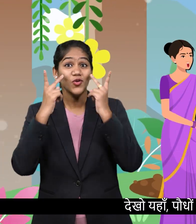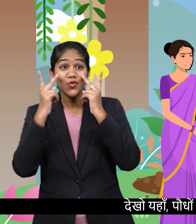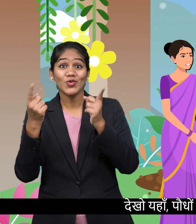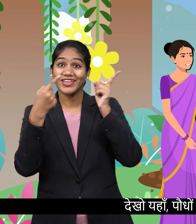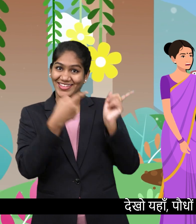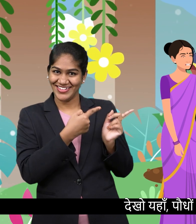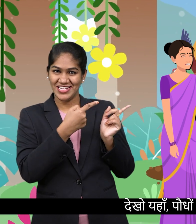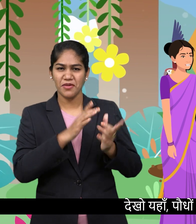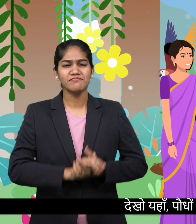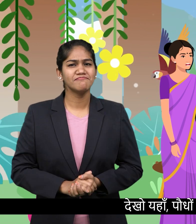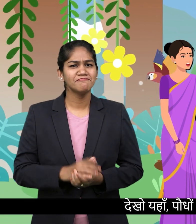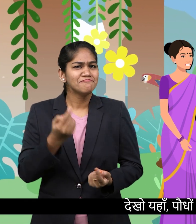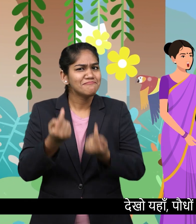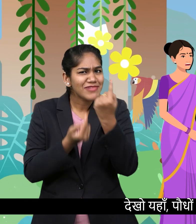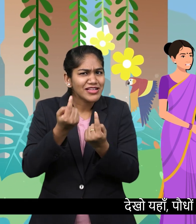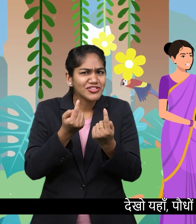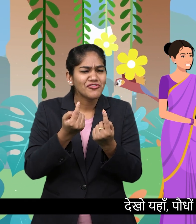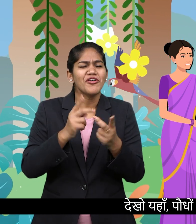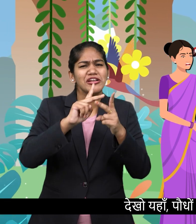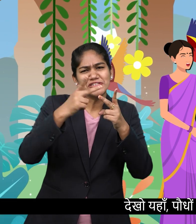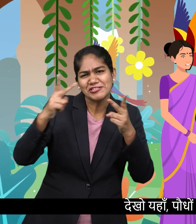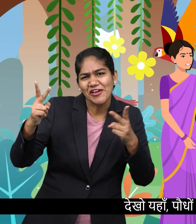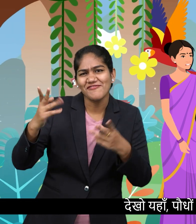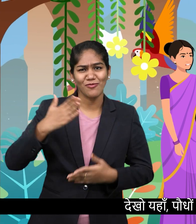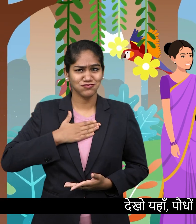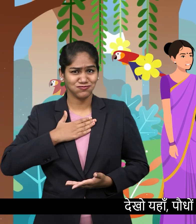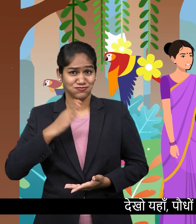देखो, यहाँ पौधों में विभिन्न प्रकार की पत्तियां होती हैं।